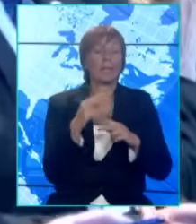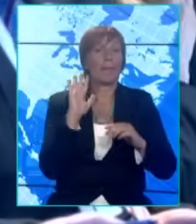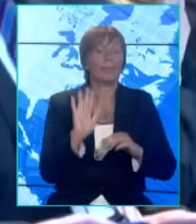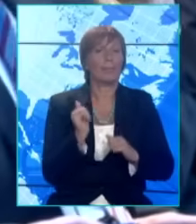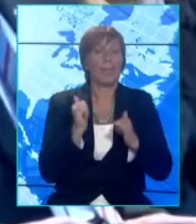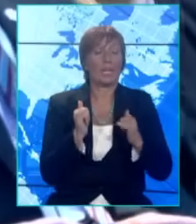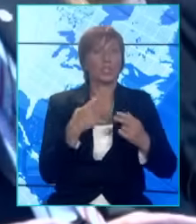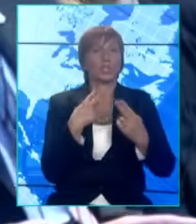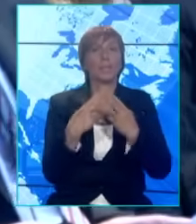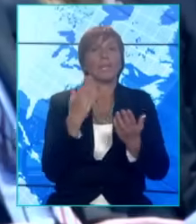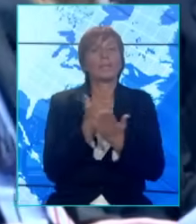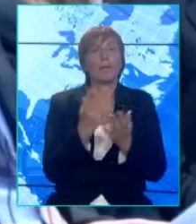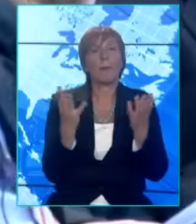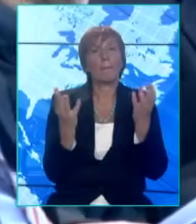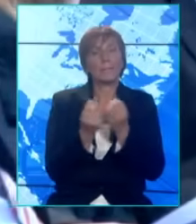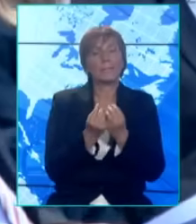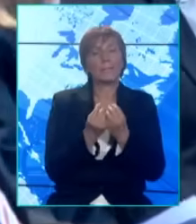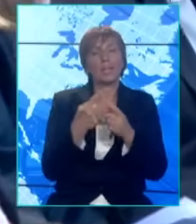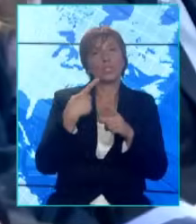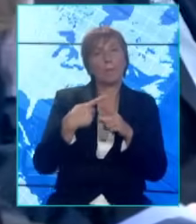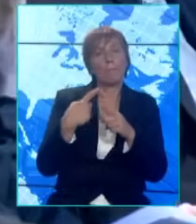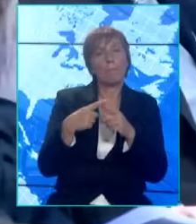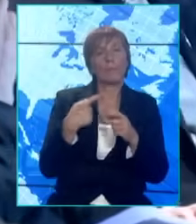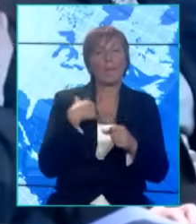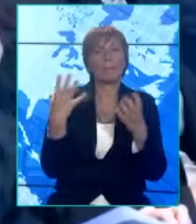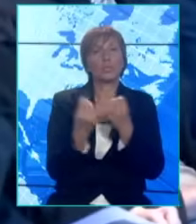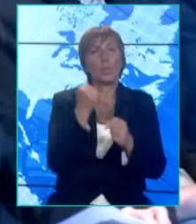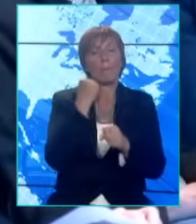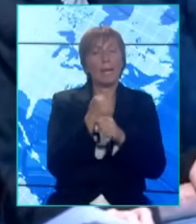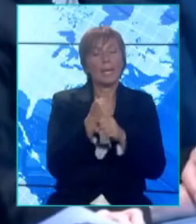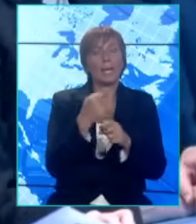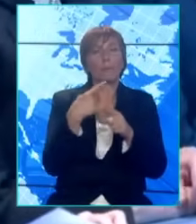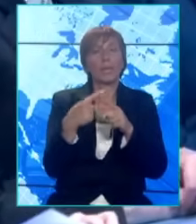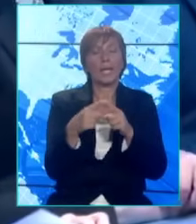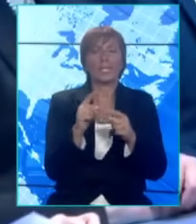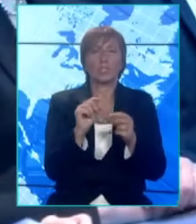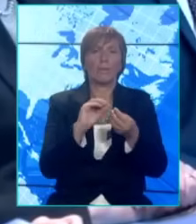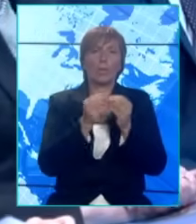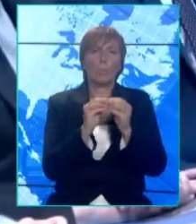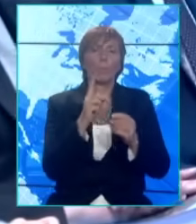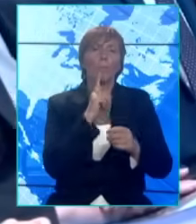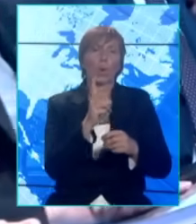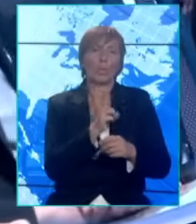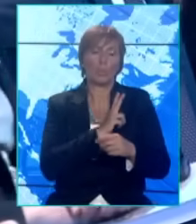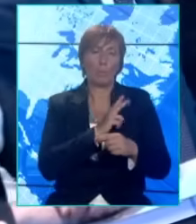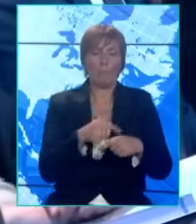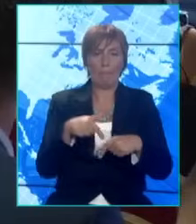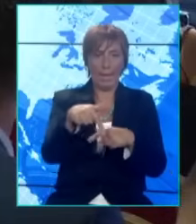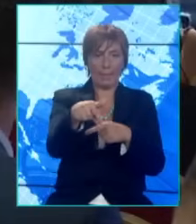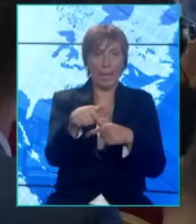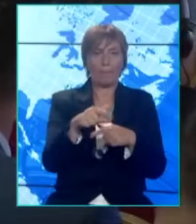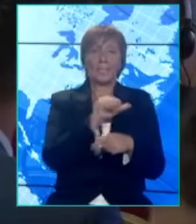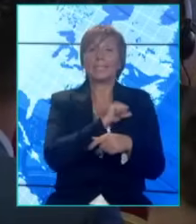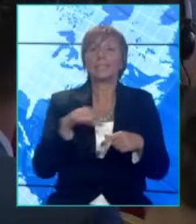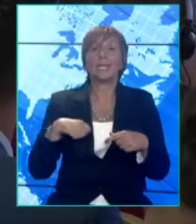konferencije, treba biti zajednički motiv da zajedno radimo na rješavanju izazova koji su pred nama.